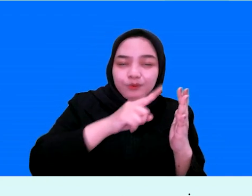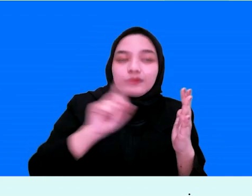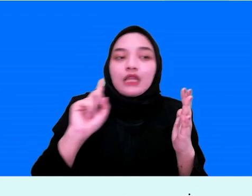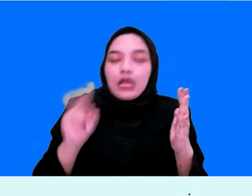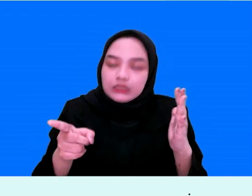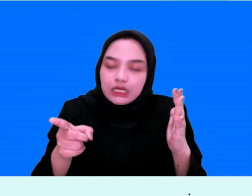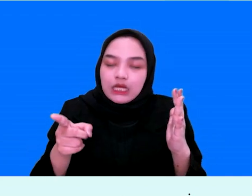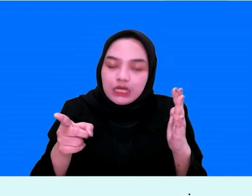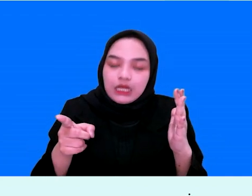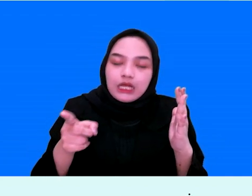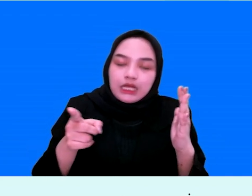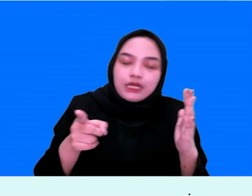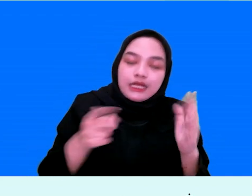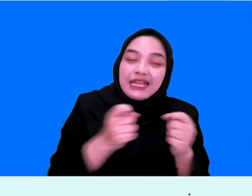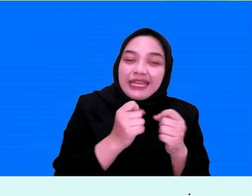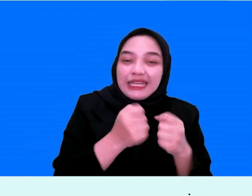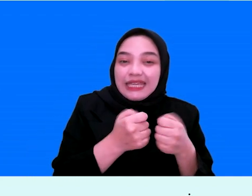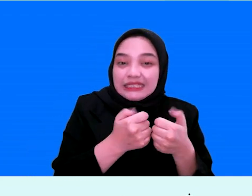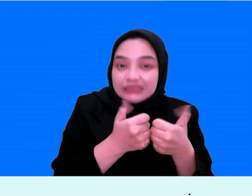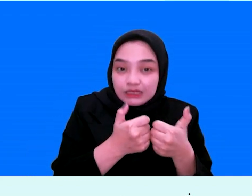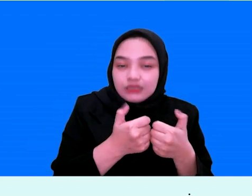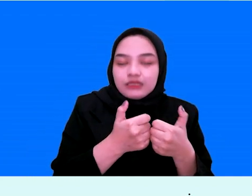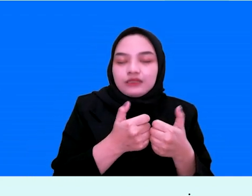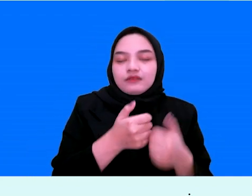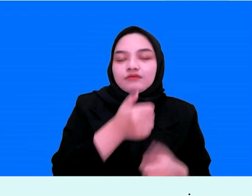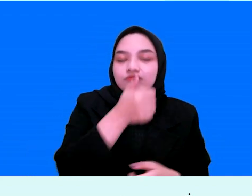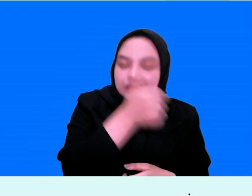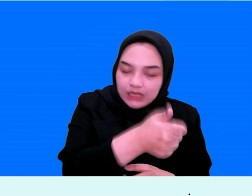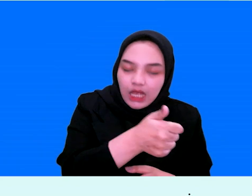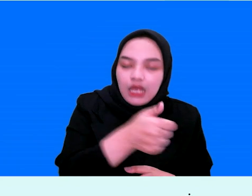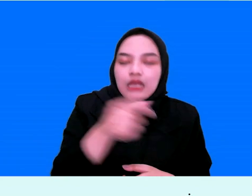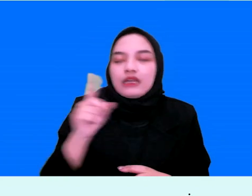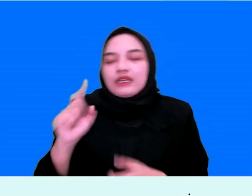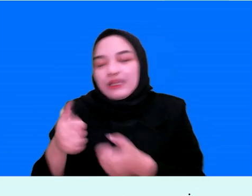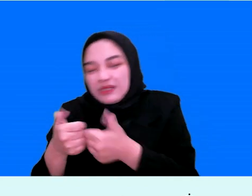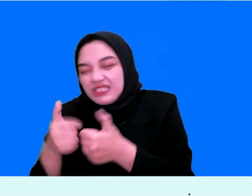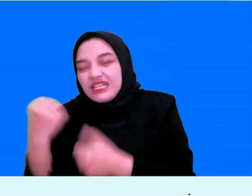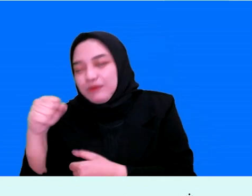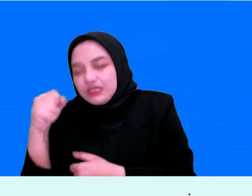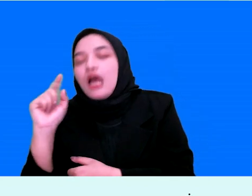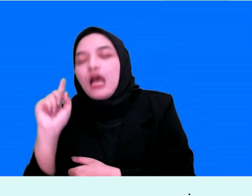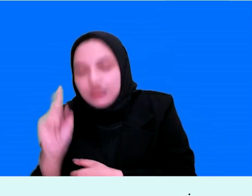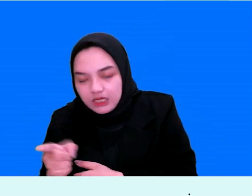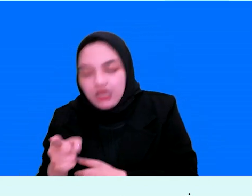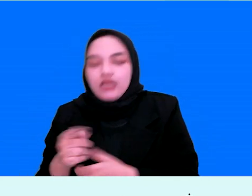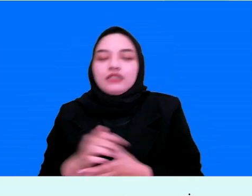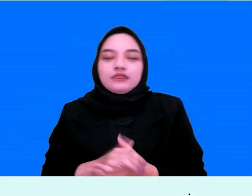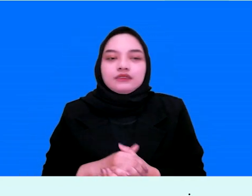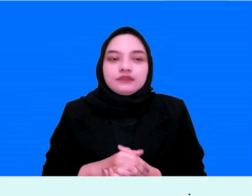juga ada gadget yang bisa eh, dioperasikan, ada juga yang kesulit juga itu.